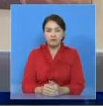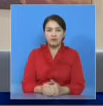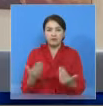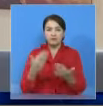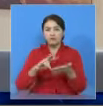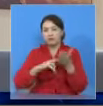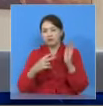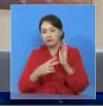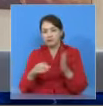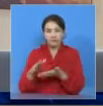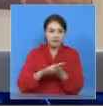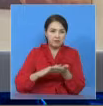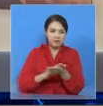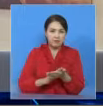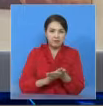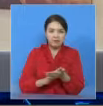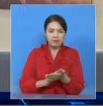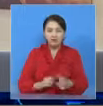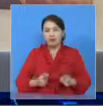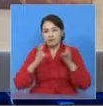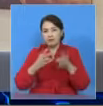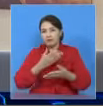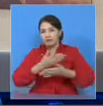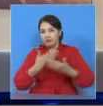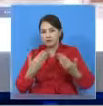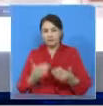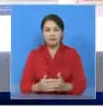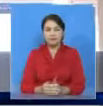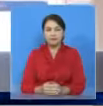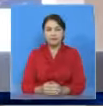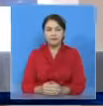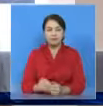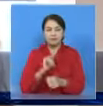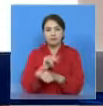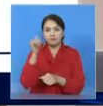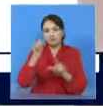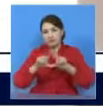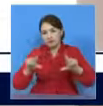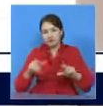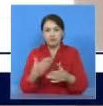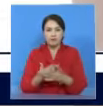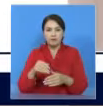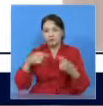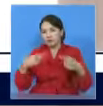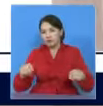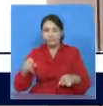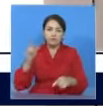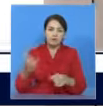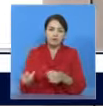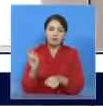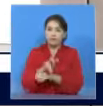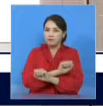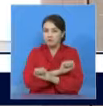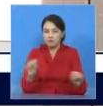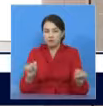этом плане никаких опасений со стороны родителей у нас быть не должно. В учебное заведение посторонних людей не пропускают, а те, кто